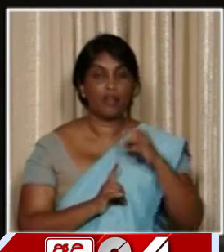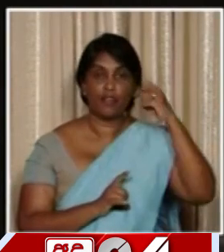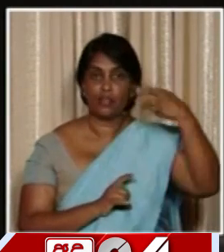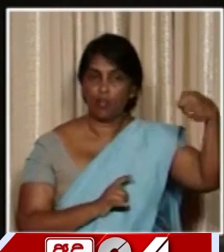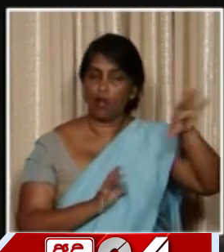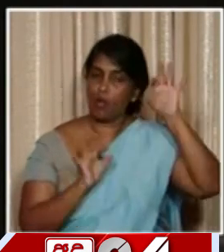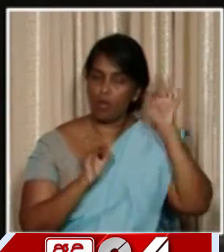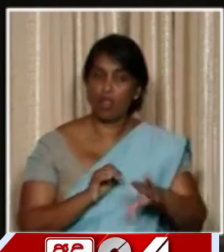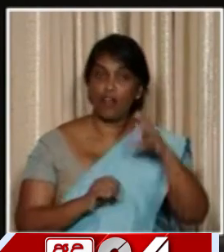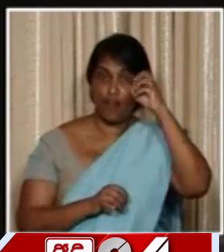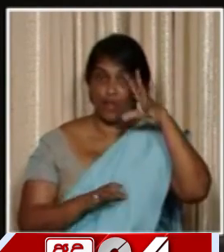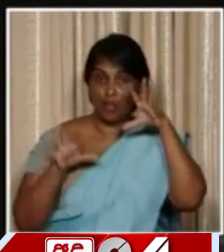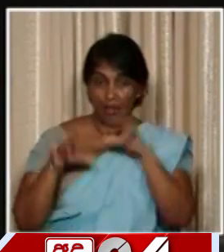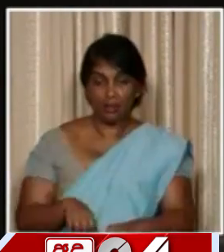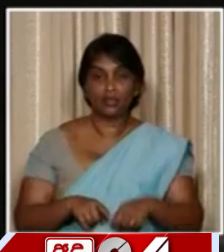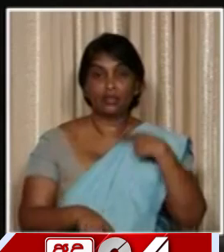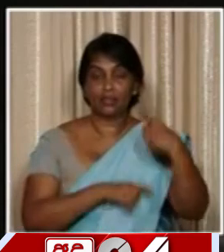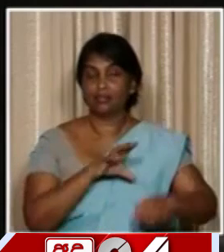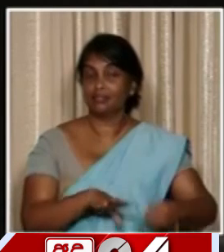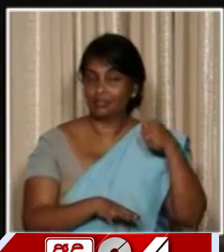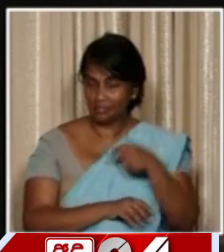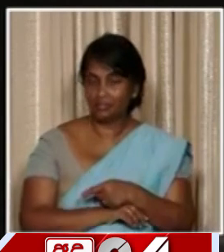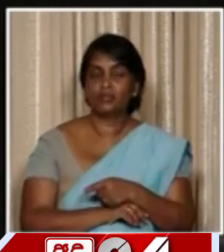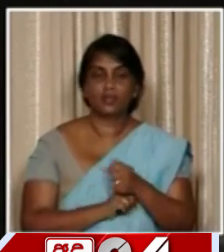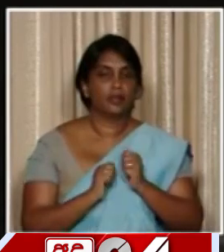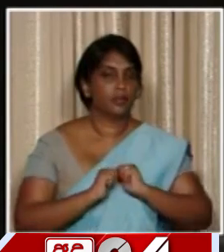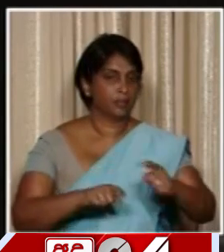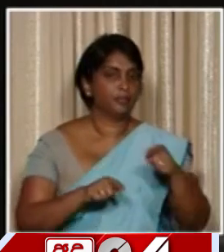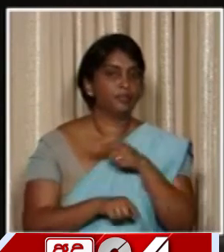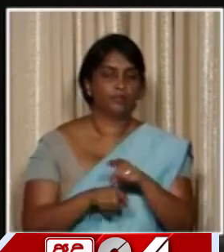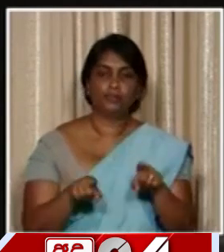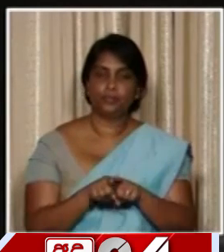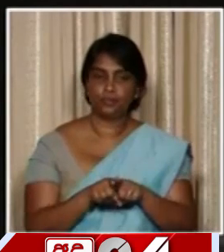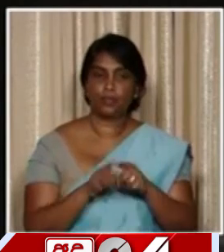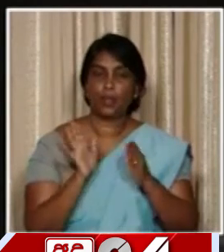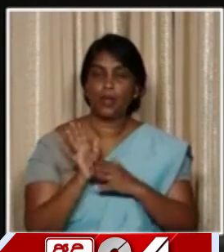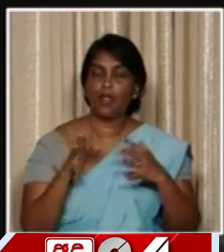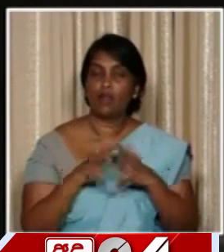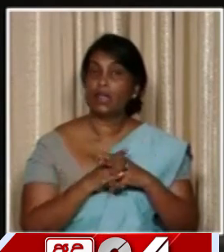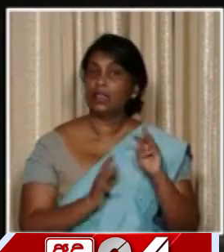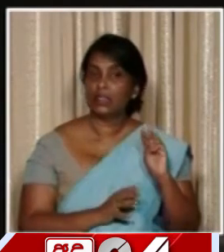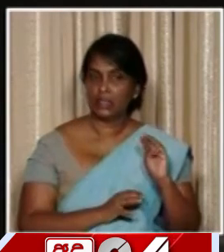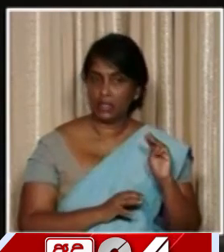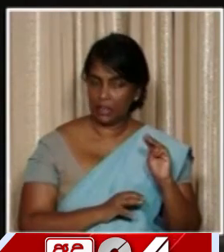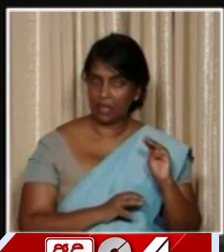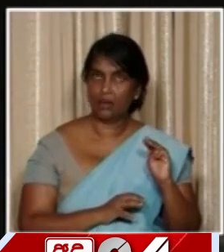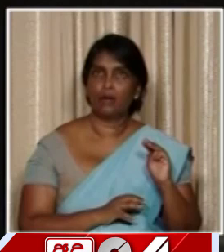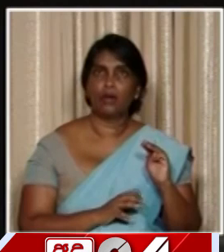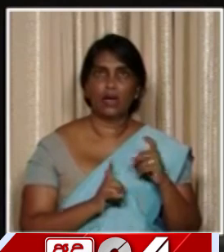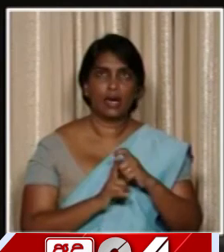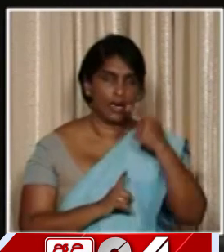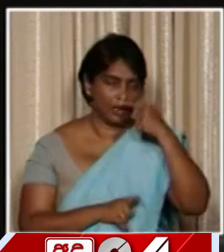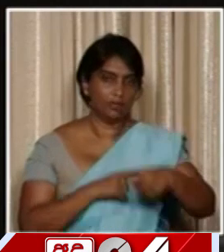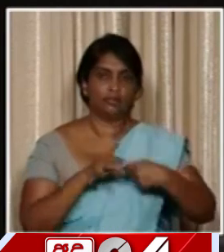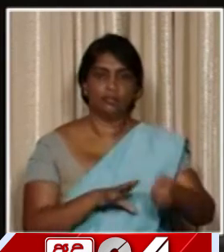ගැනීමකින් තොරව විදුලි බල මණ්ඩලයේ සතු වෙලා තියෙන බලාගාර ක්‍රියාත්මක කරන්න කියලා. ඒ අනුව මෙගවට් 30ක ඩීසල්